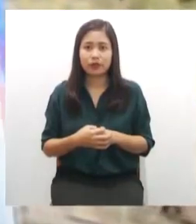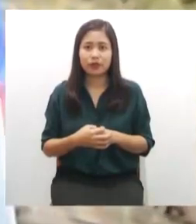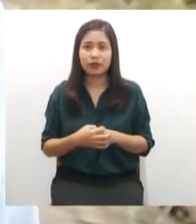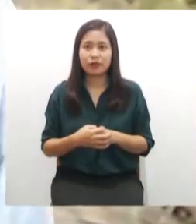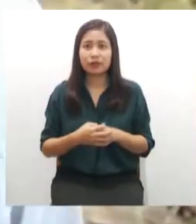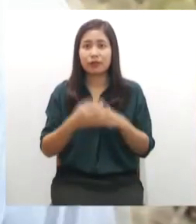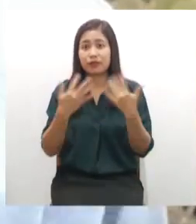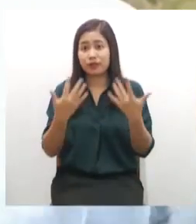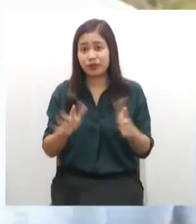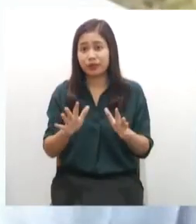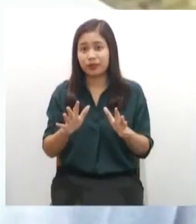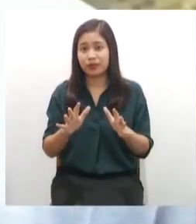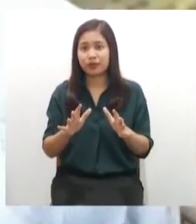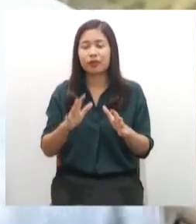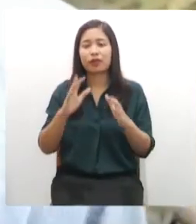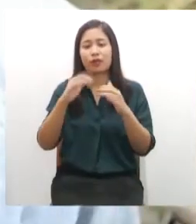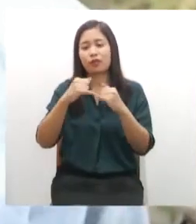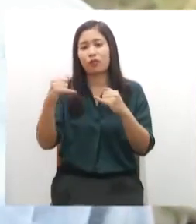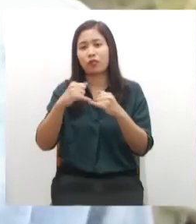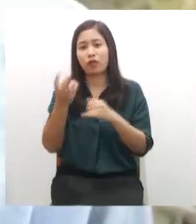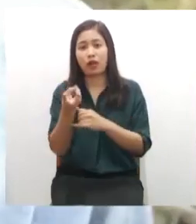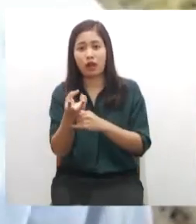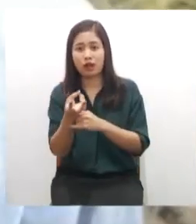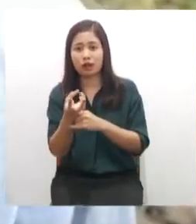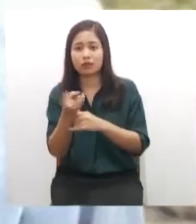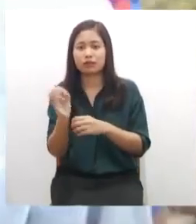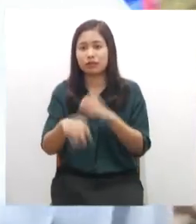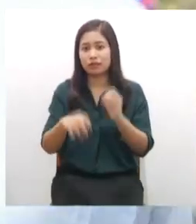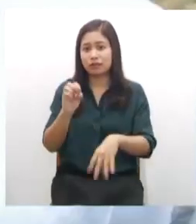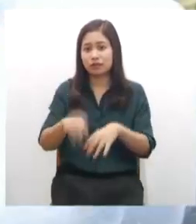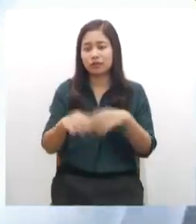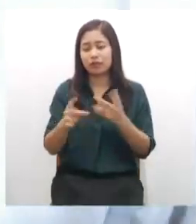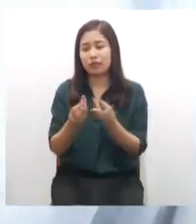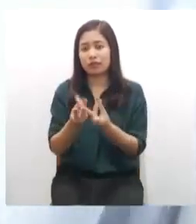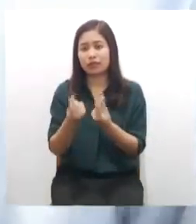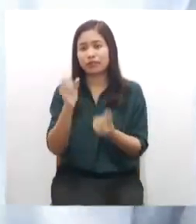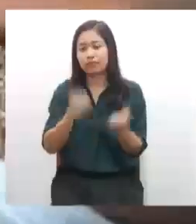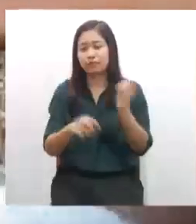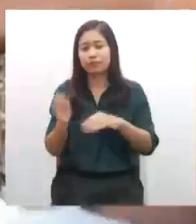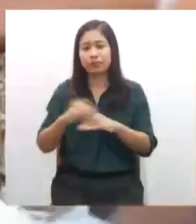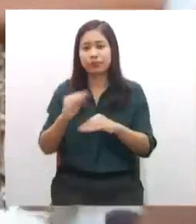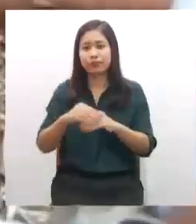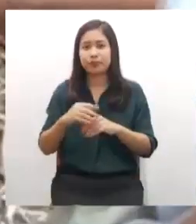ไม้เสร็จเอาฟางใส่และเอาดินโอบขึ้น